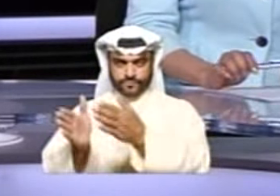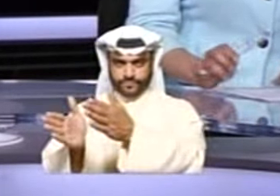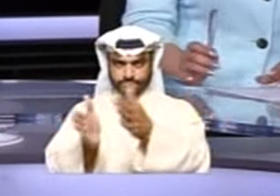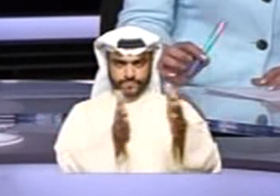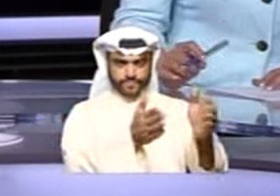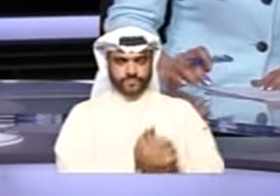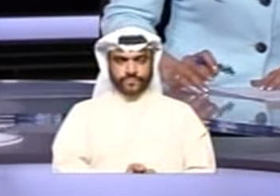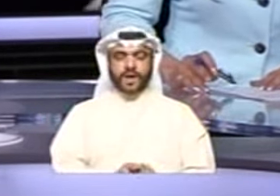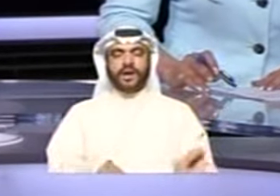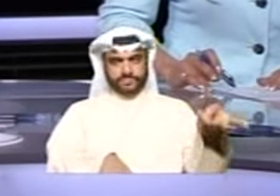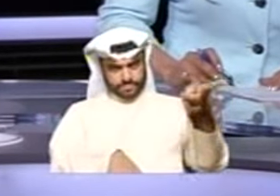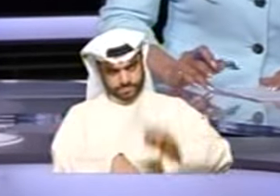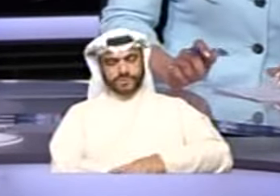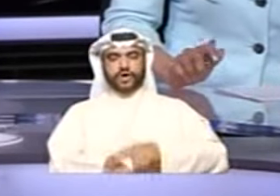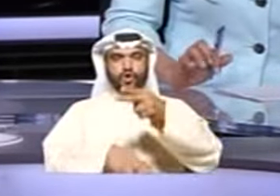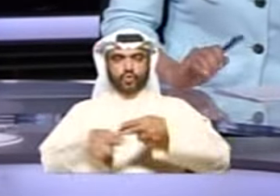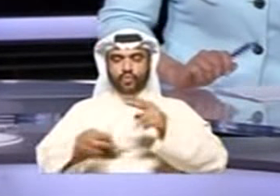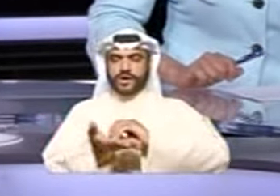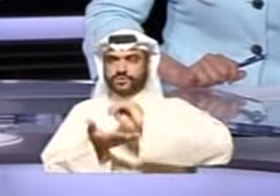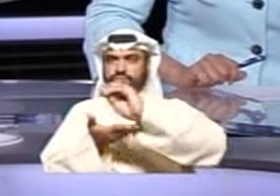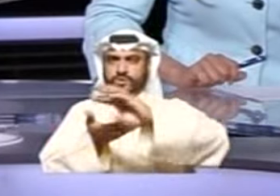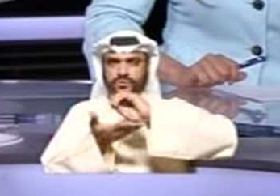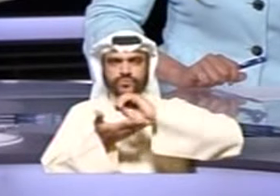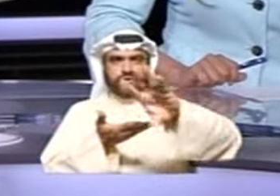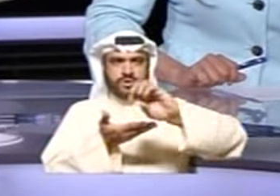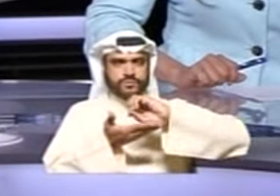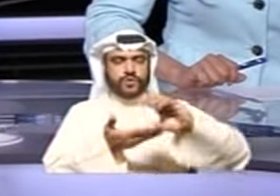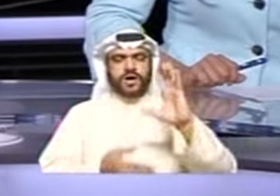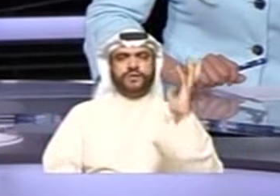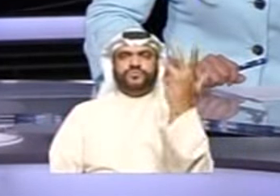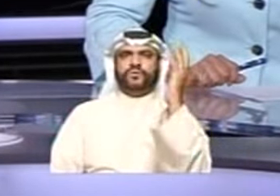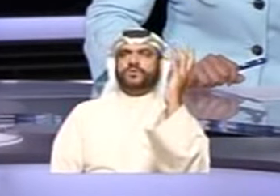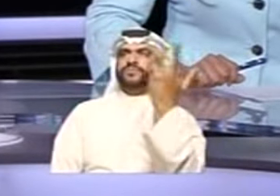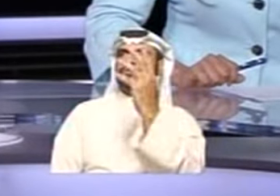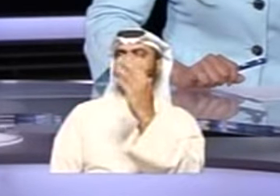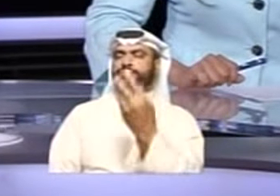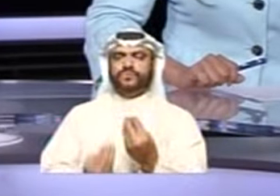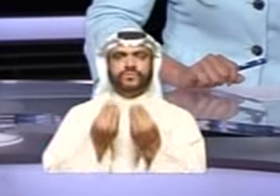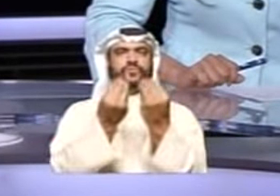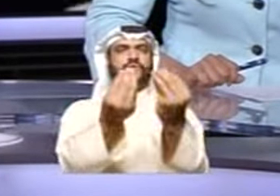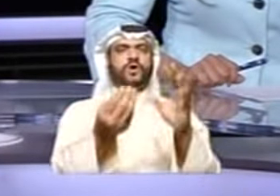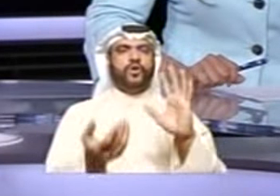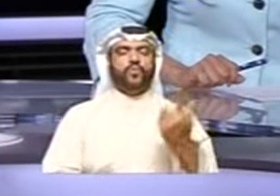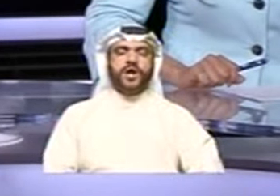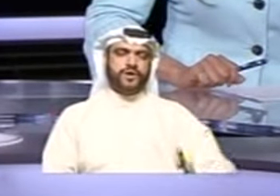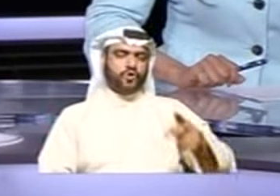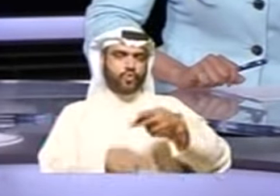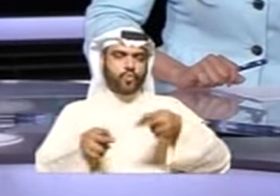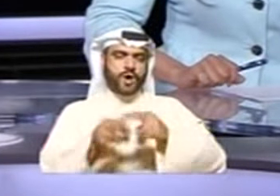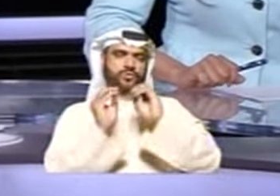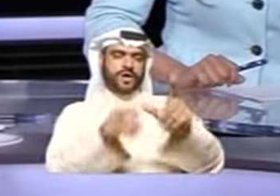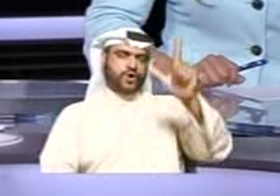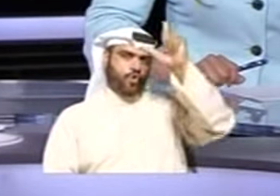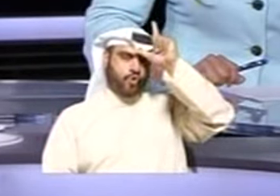يتواصل العطاء الإنساني الكويتي لمساعدة النازحين واللاجئين بالمنطقة وفي الأردن. قامت فرق